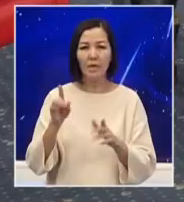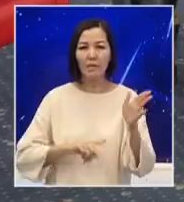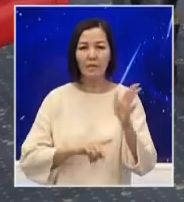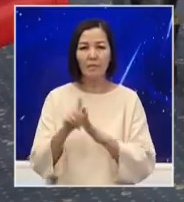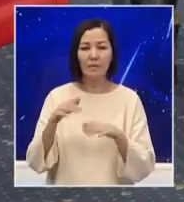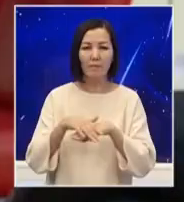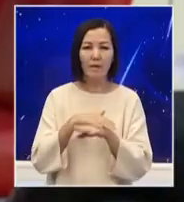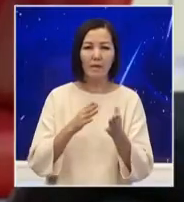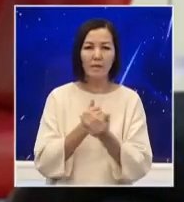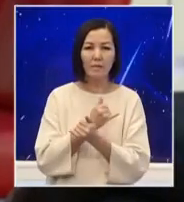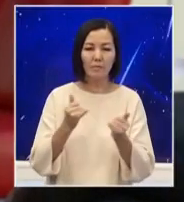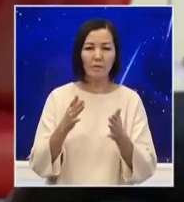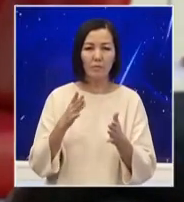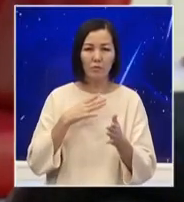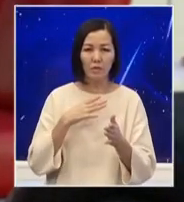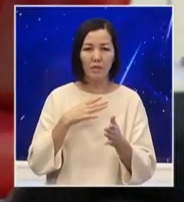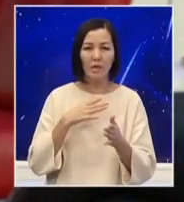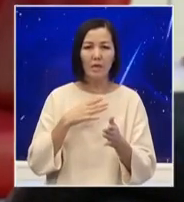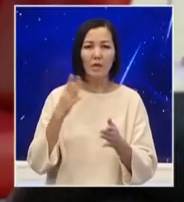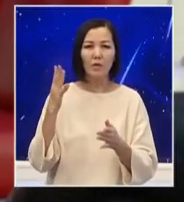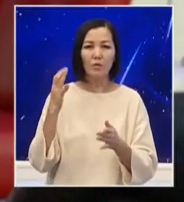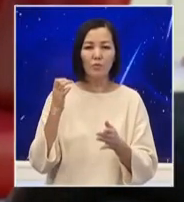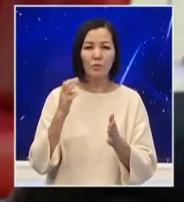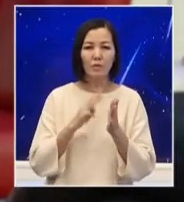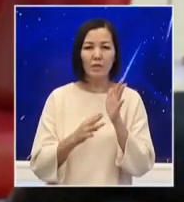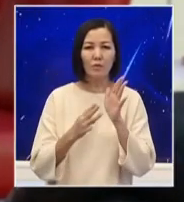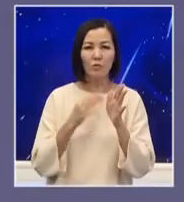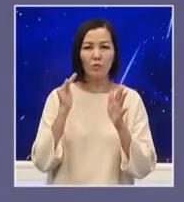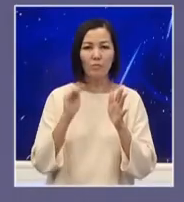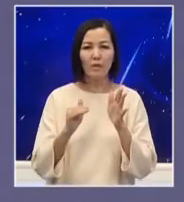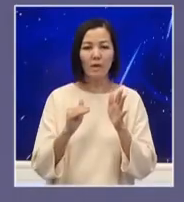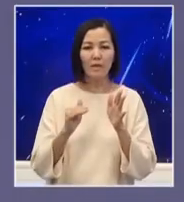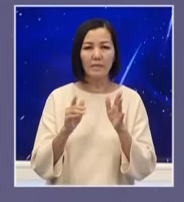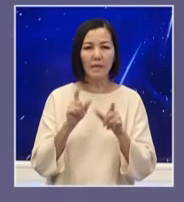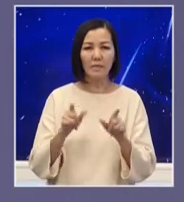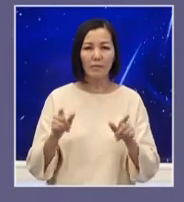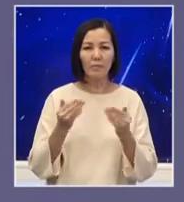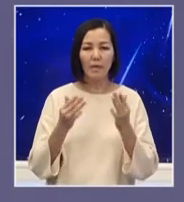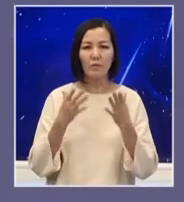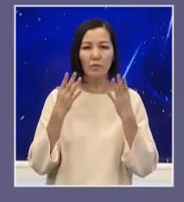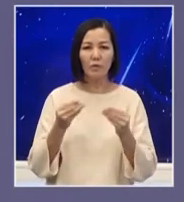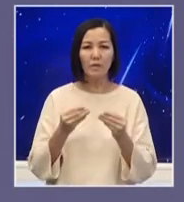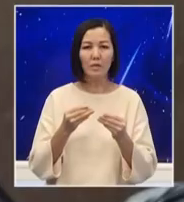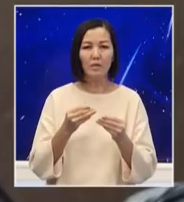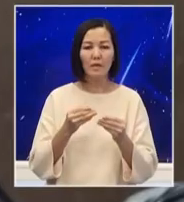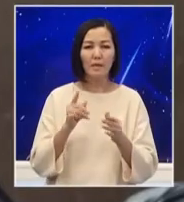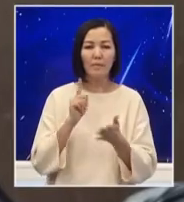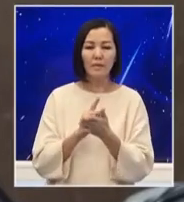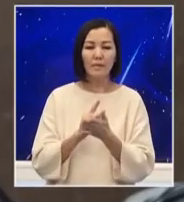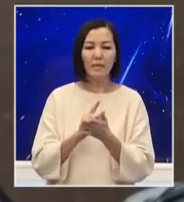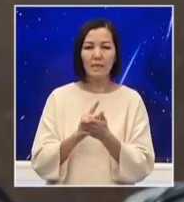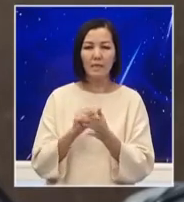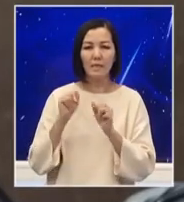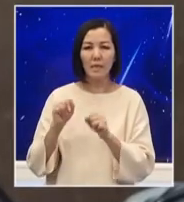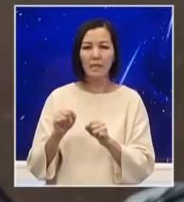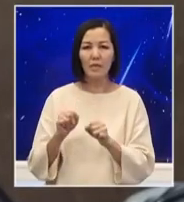1 қаңтардан бастап халыққа қызмет көрсетеді. Алайда 484 мыңнан аса азамат әлі күнге міндетті әлеуметтік